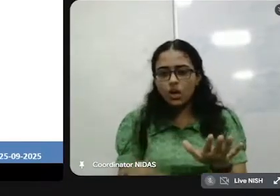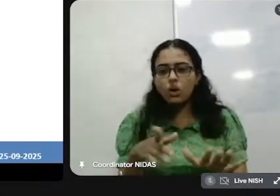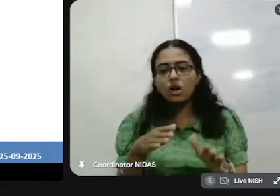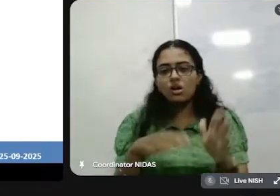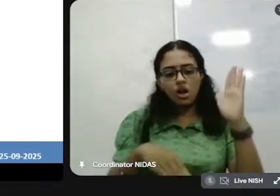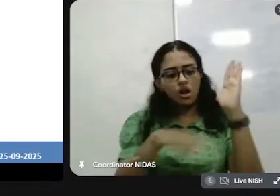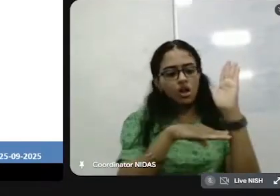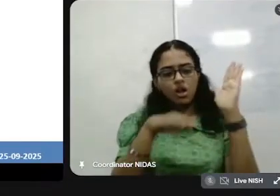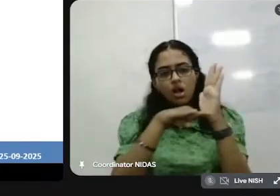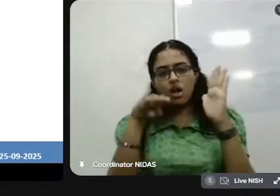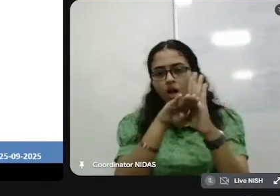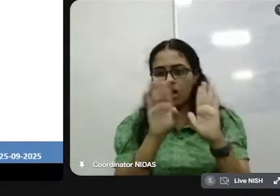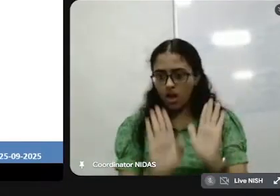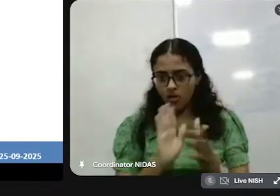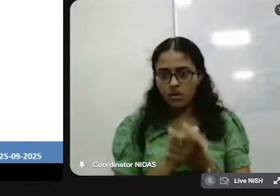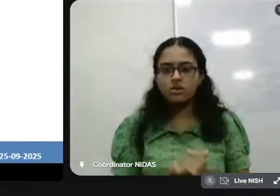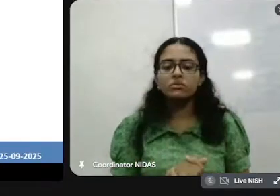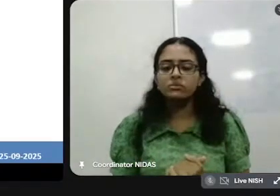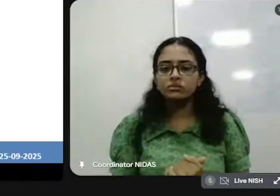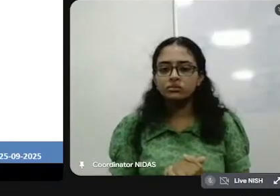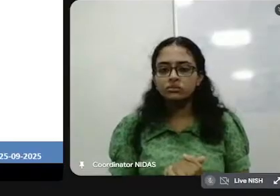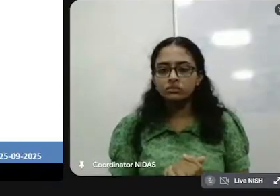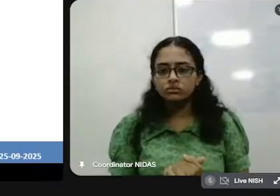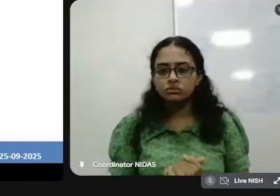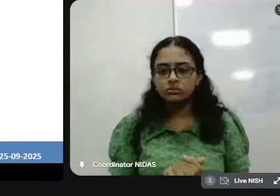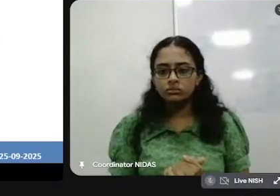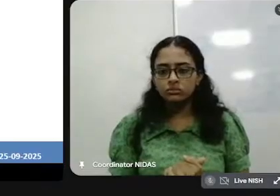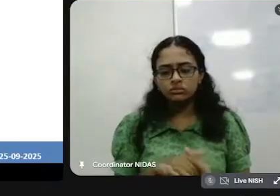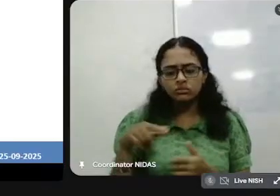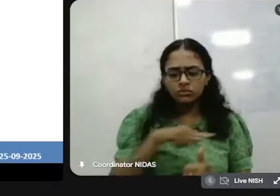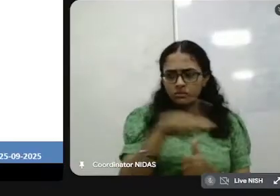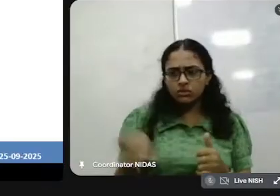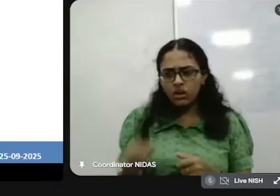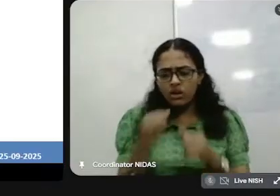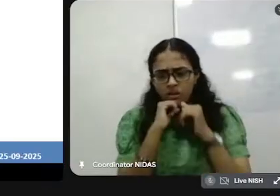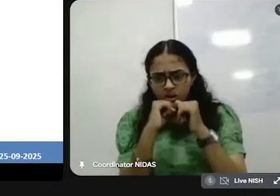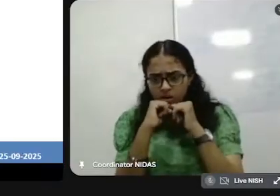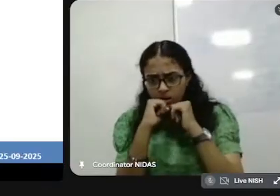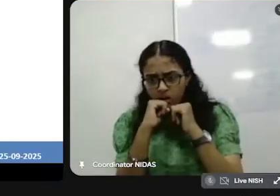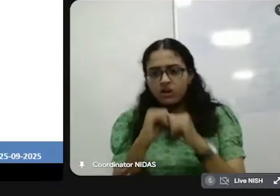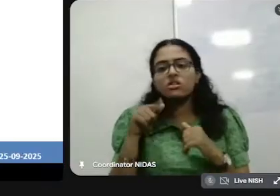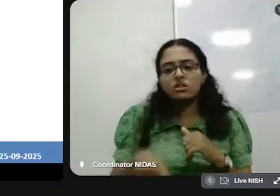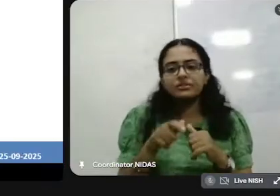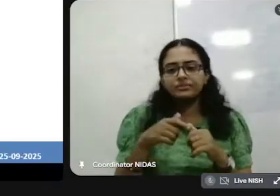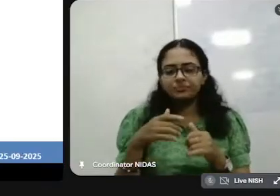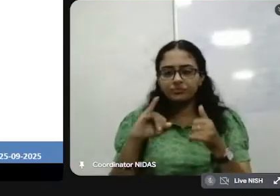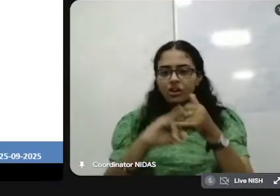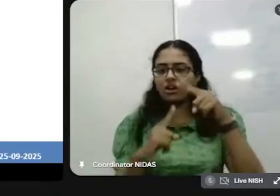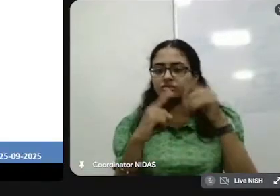ലെവലിൽ നിന്നാണ് ചിന്തിക്കുക എന്നുള്ളത് നമ്മൾ നോക്കുക. അപ്പം നമുക്കൊരു ബുദ്ധിമുട്ട് വന്നു കഴിയുമ്പോൾ, അല്ലെങ്കിൽ സ്ട്രോക്ക് പോലുള്ള ഇഷ്യൂ